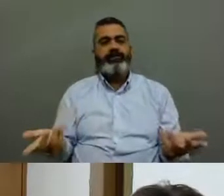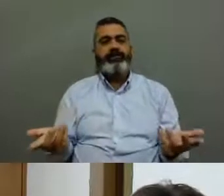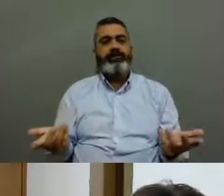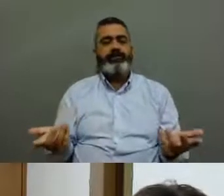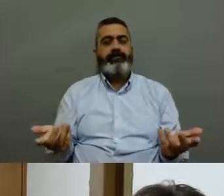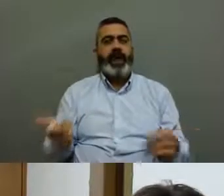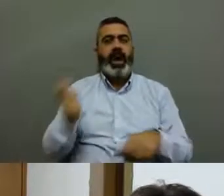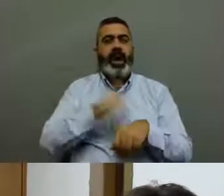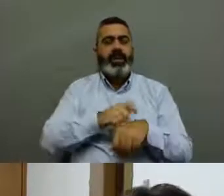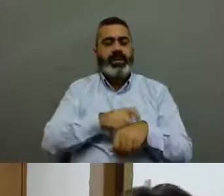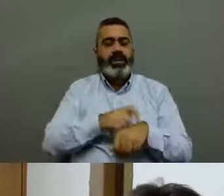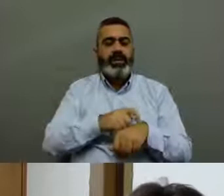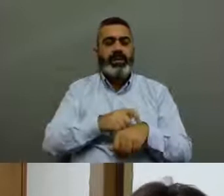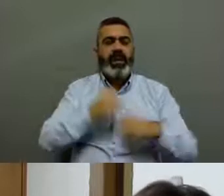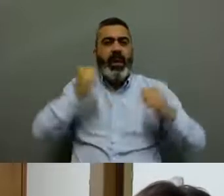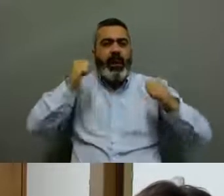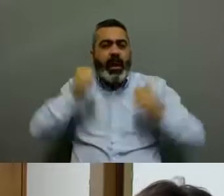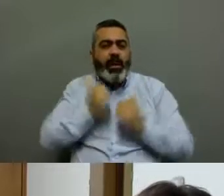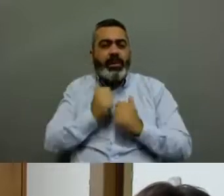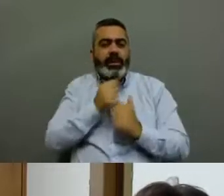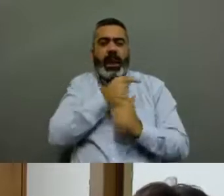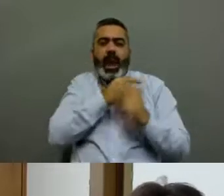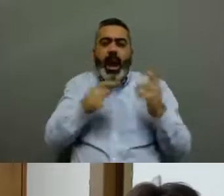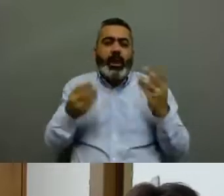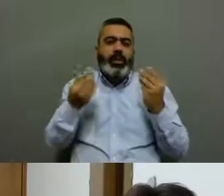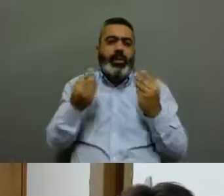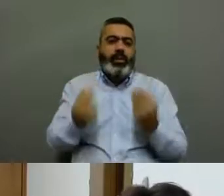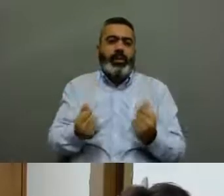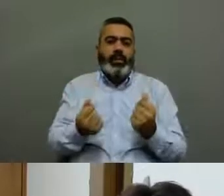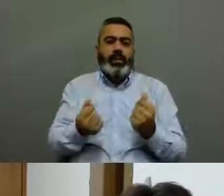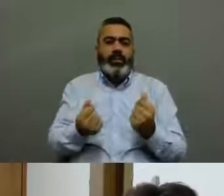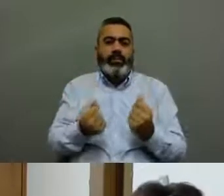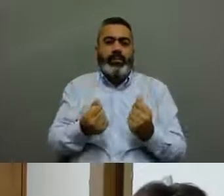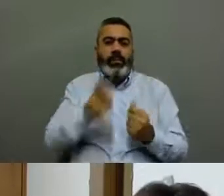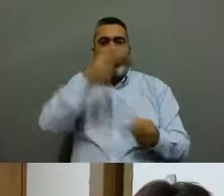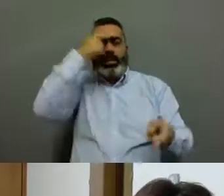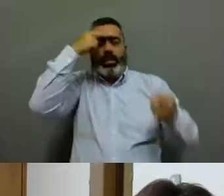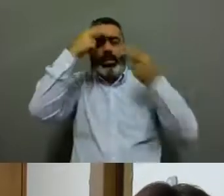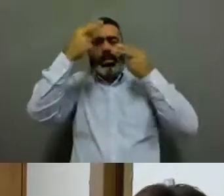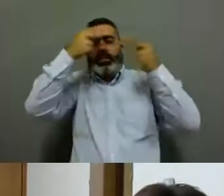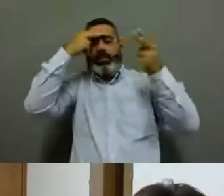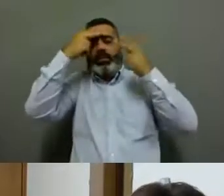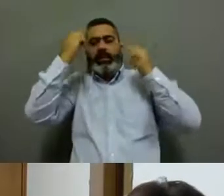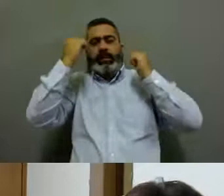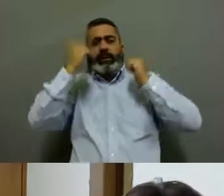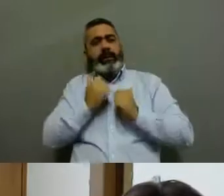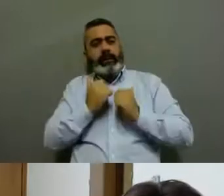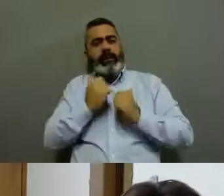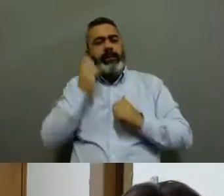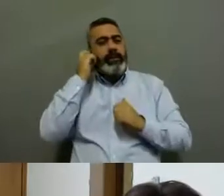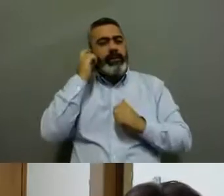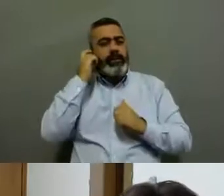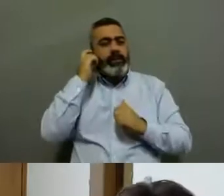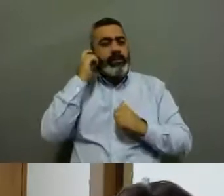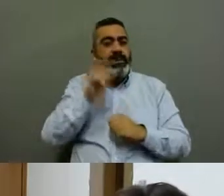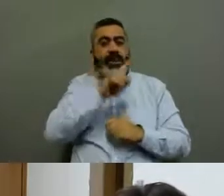μορφές καταπίεσης μπορεί να έχει αυτό και πώς αυτή η καταπίεση μπορεί να σχετίζεται και